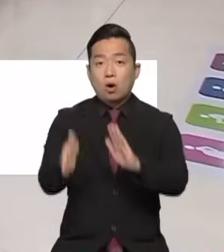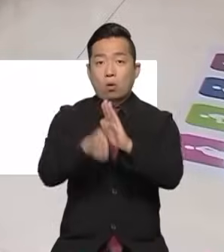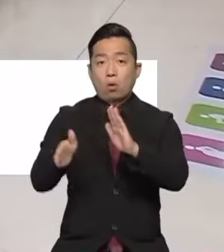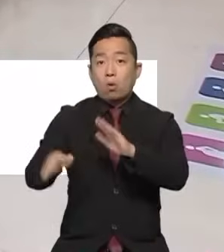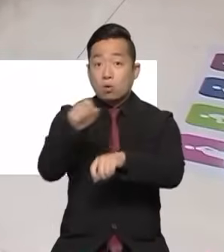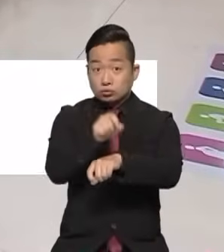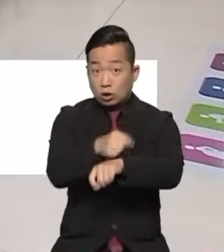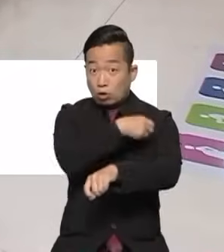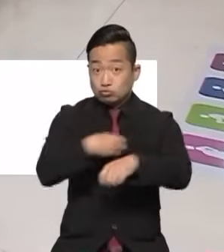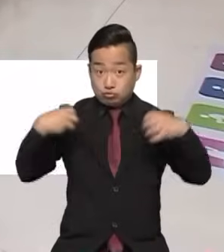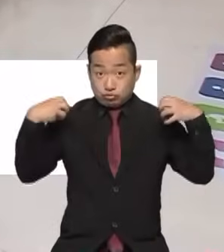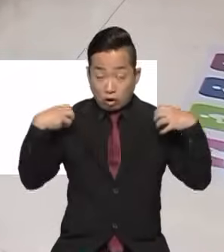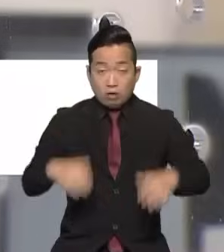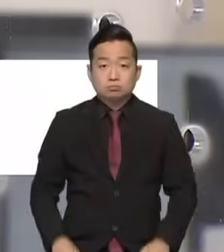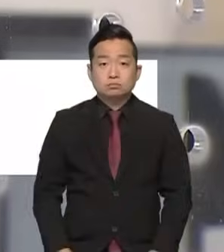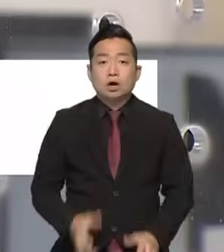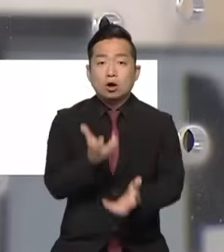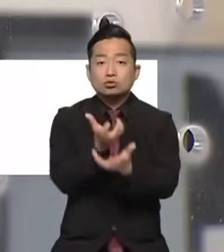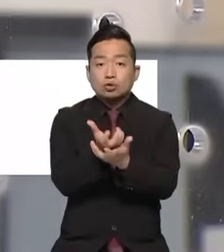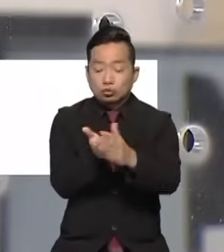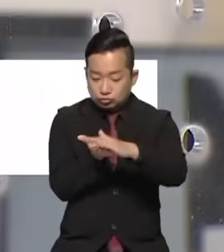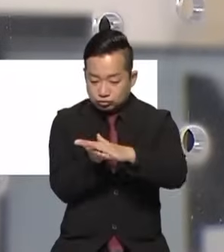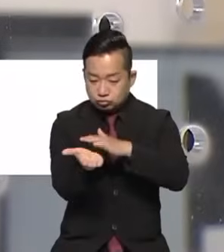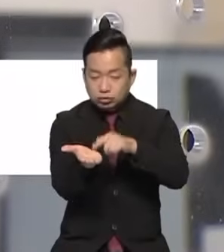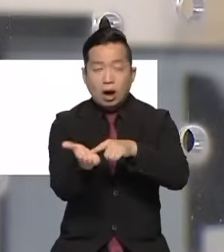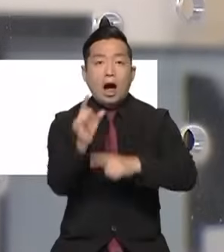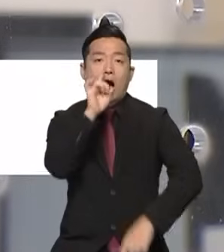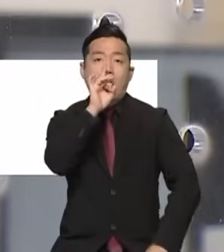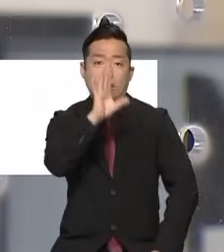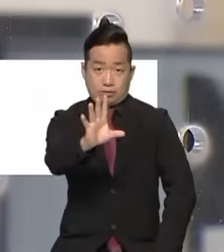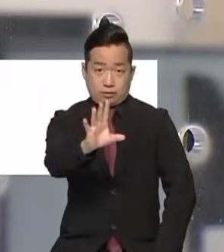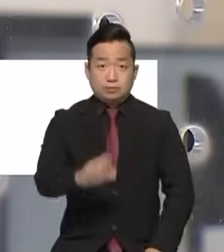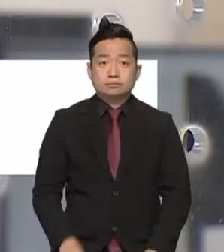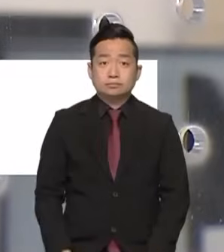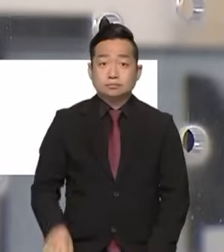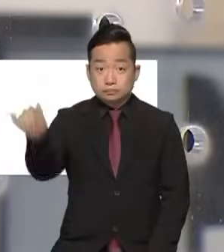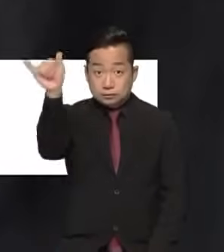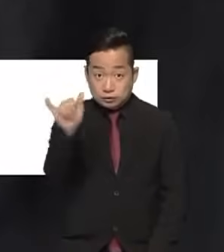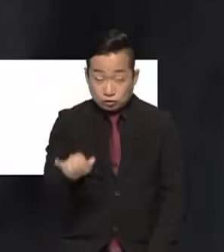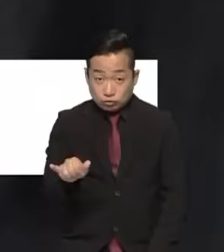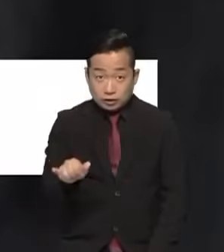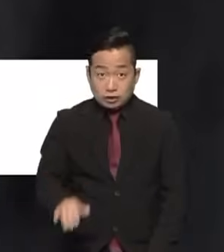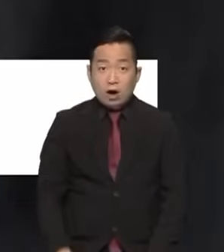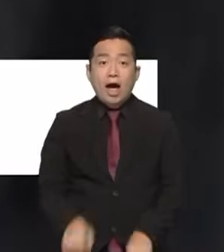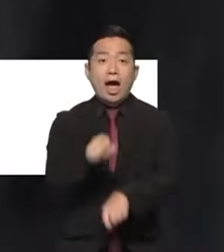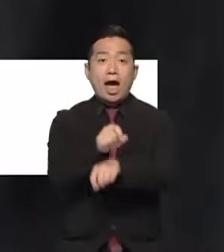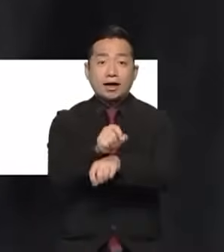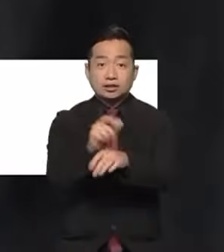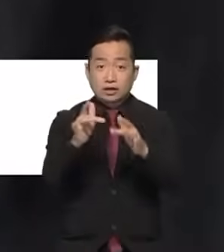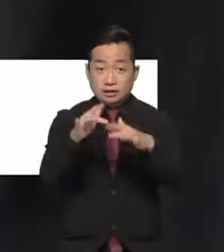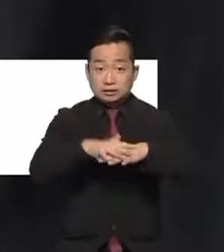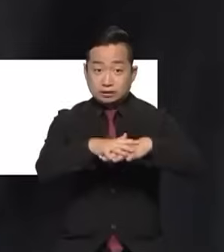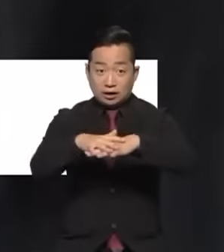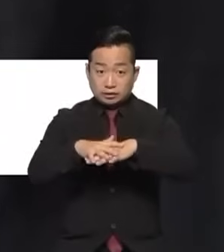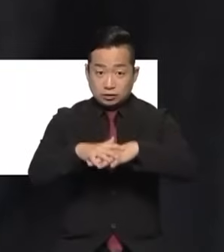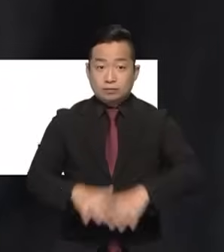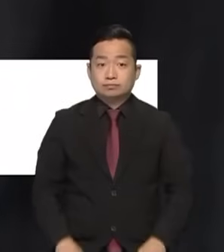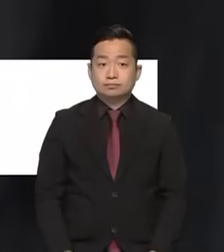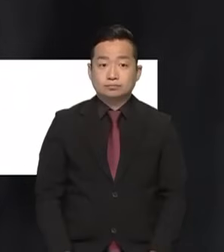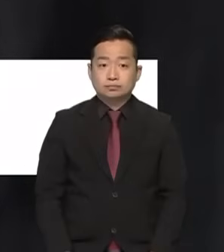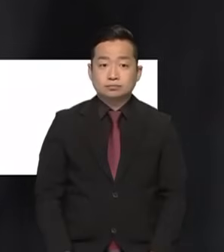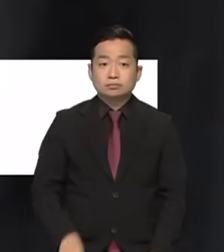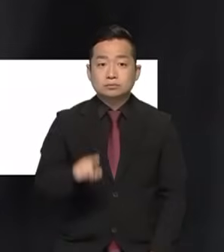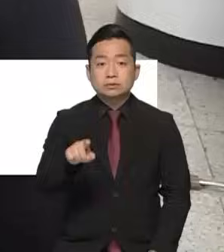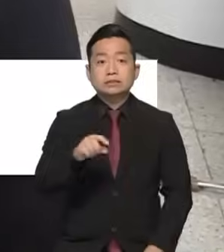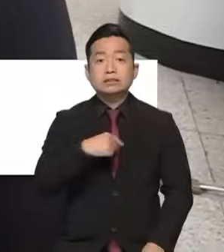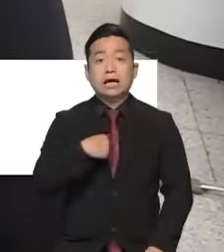주민센터와 구청에서 민원 서류 발급이 멈췄습니다. 전국 지자체에서 사용하는 행정 전산망, 세월의 사용자 인증